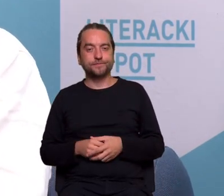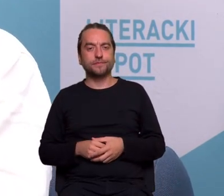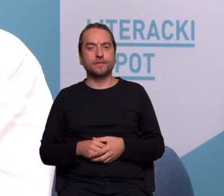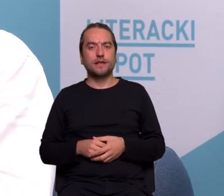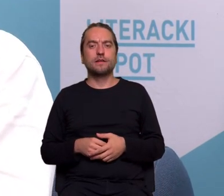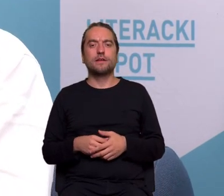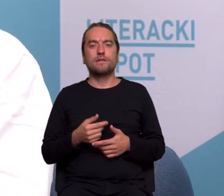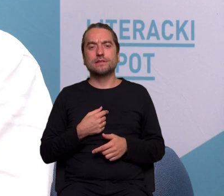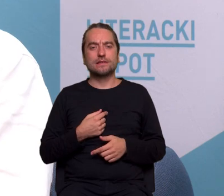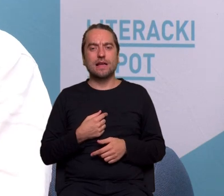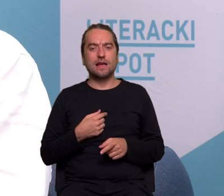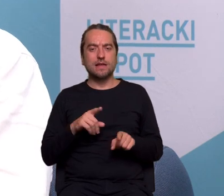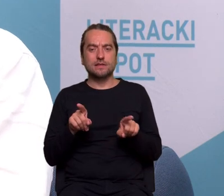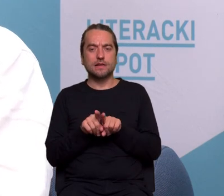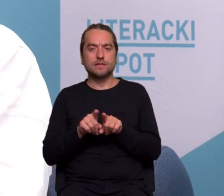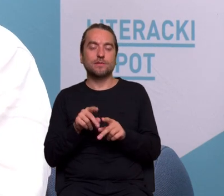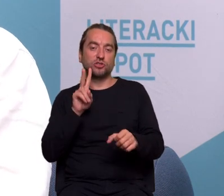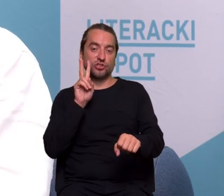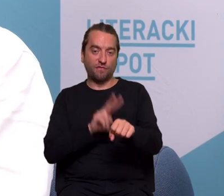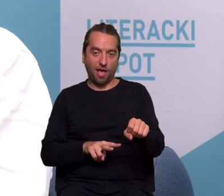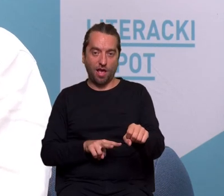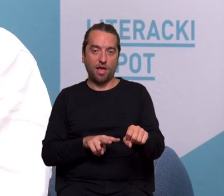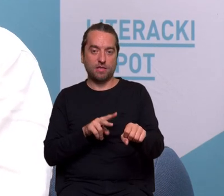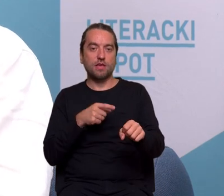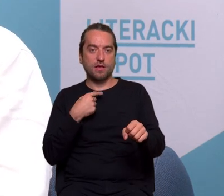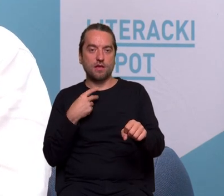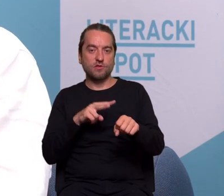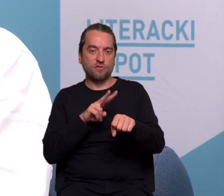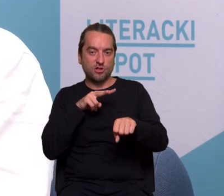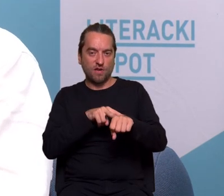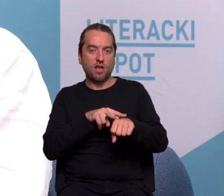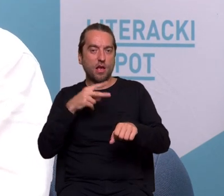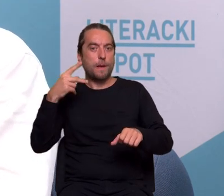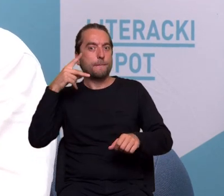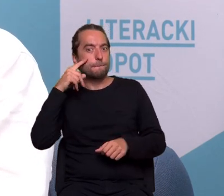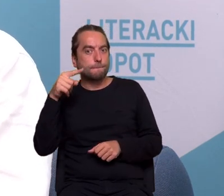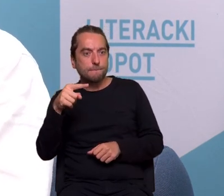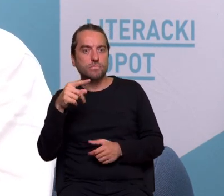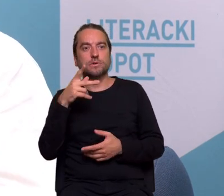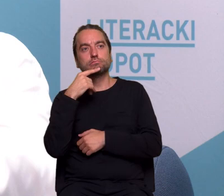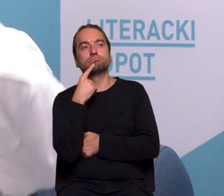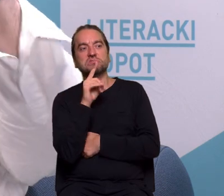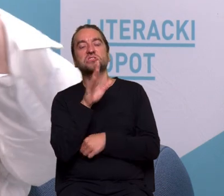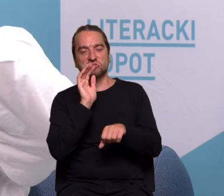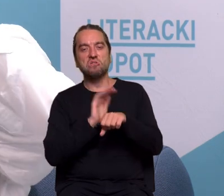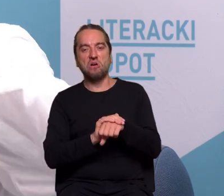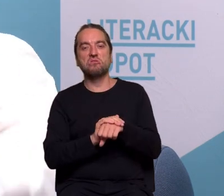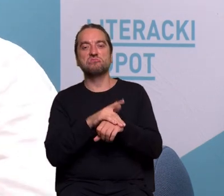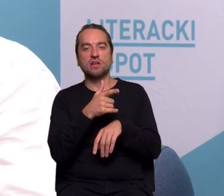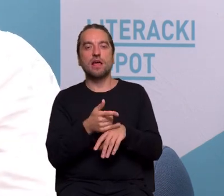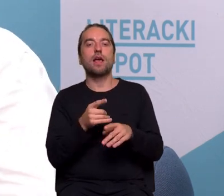byłem świadkiem tego takiego przyzwolenia na